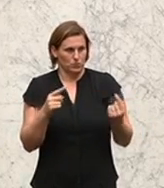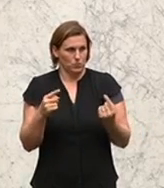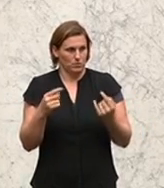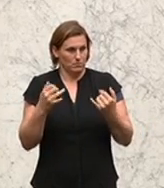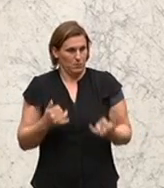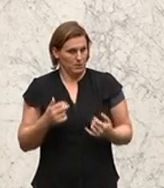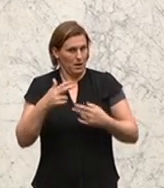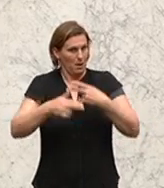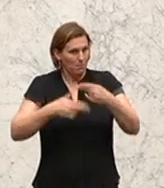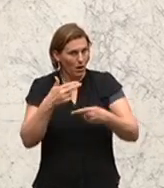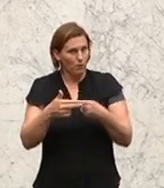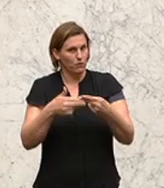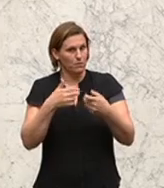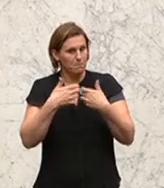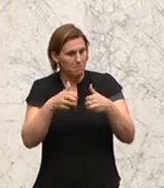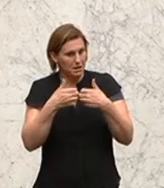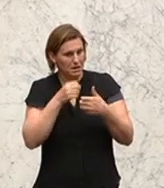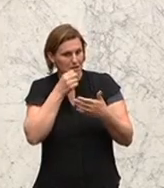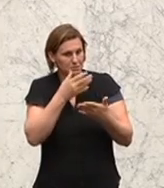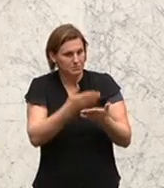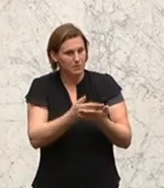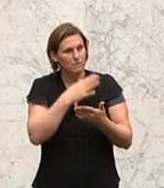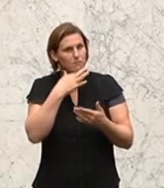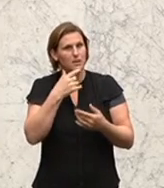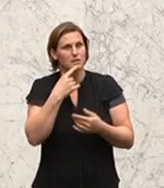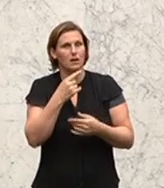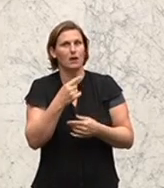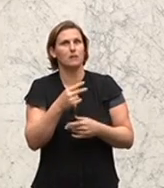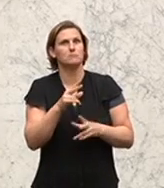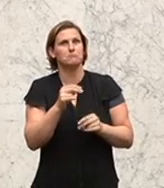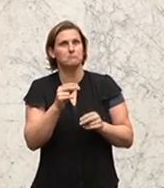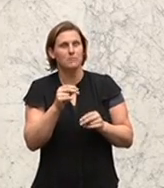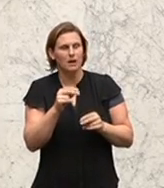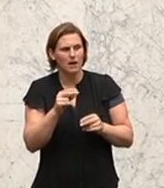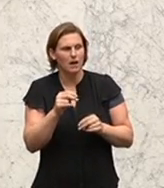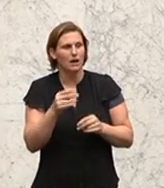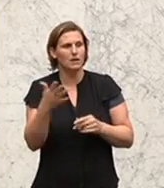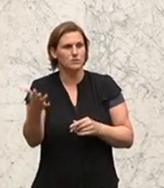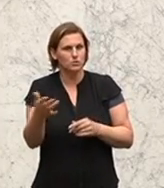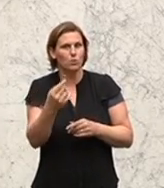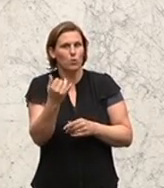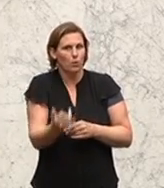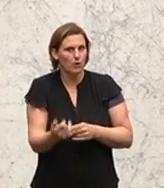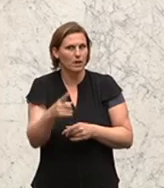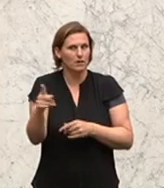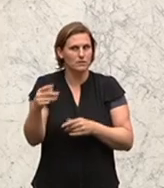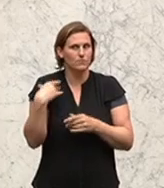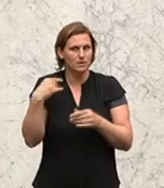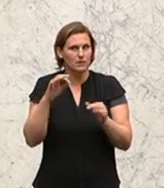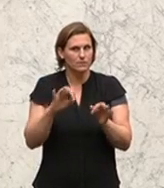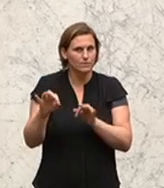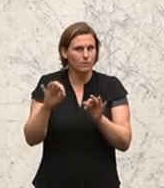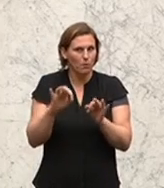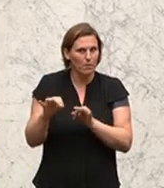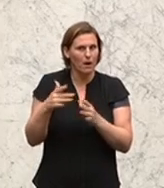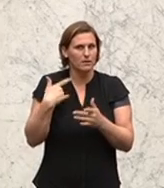Diskussion momentan läuft, wie die Berichterstattung läuft, viele sagen werden, aha, die richten es wieder alle miteinander, weil die Diskussion hast,